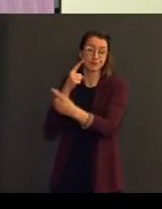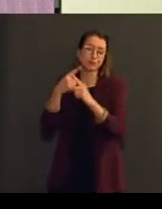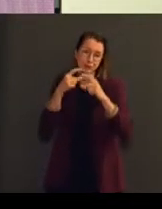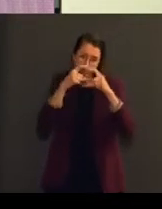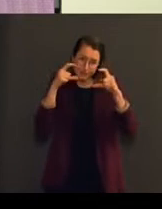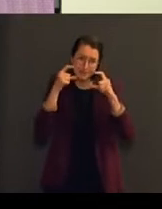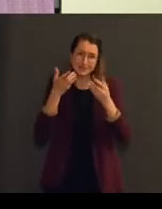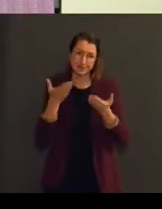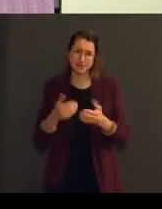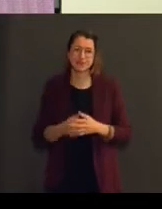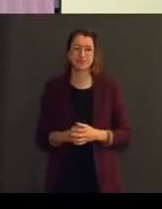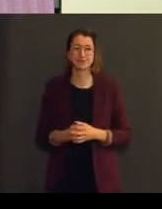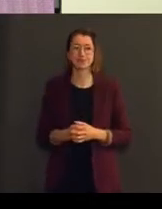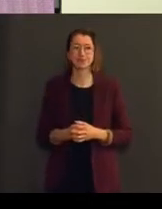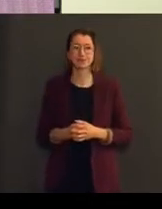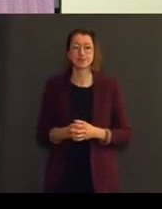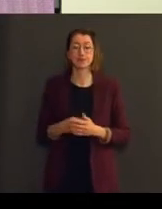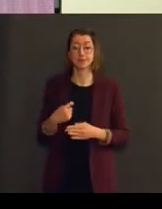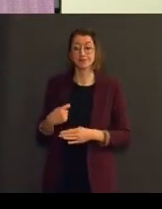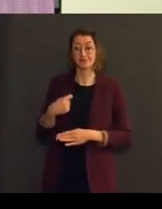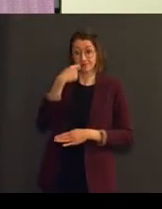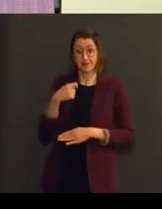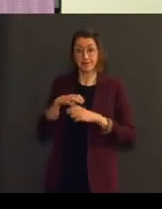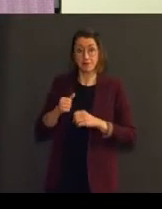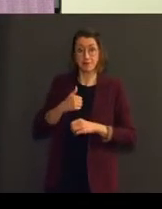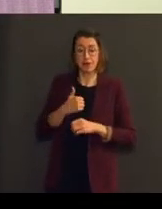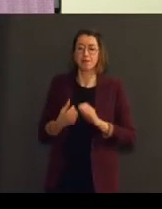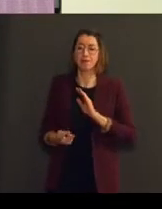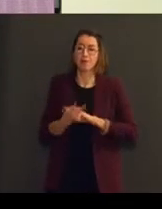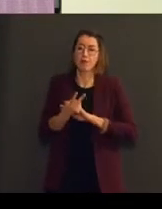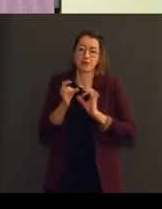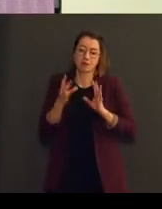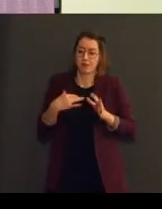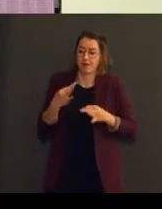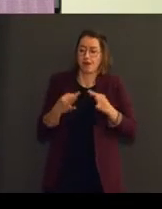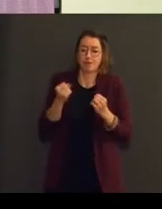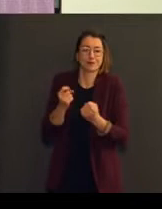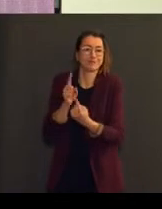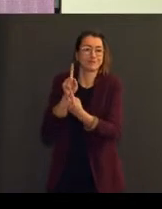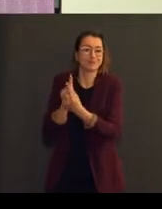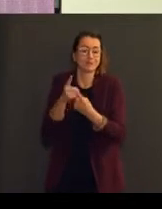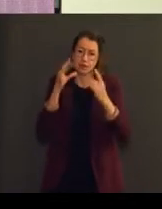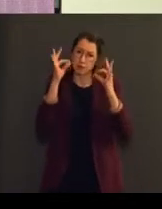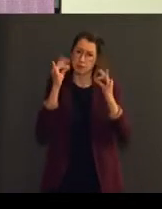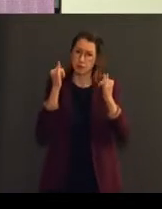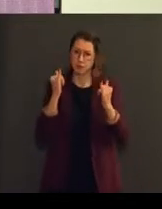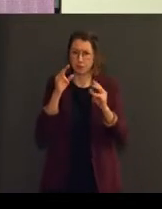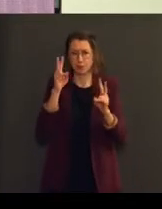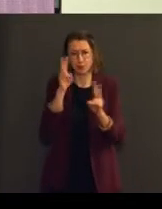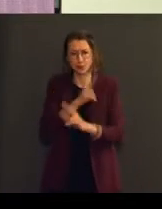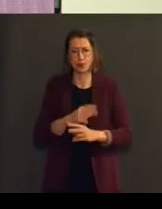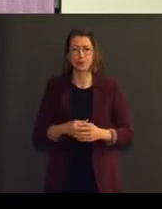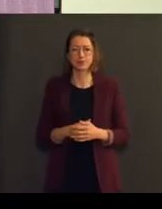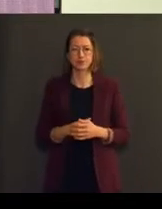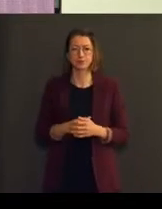pas contagieux et ne permet pas d'éliminer ces nécessaires mesures de précaution. Par contre, si vous avez